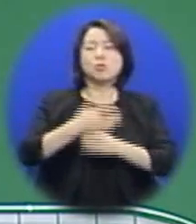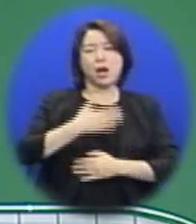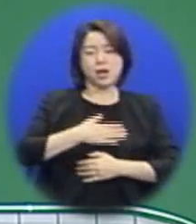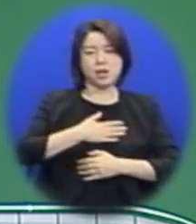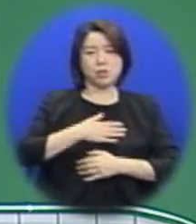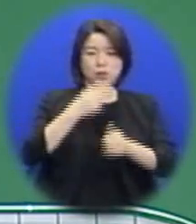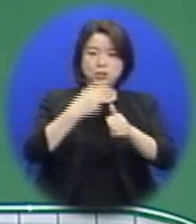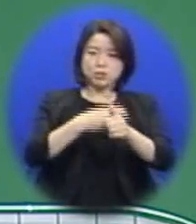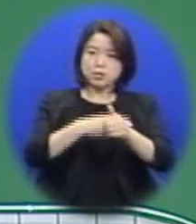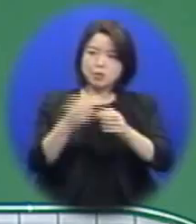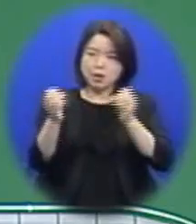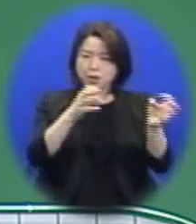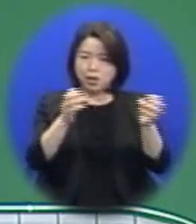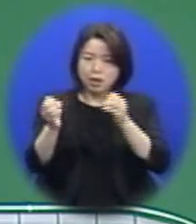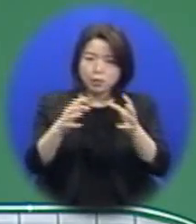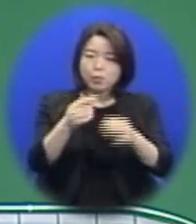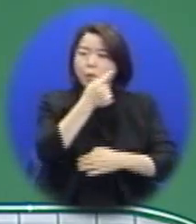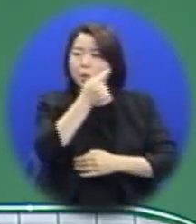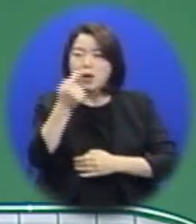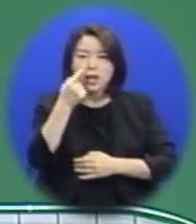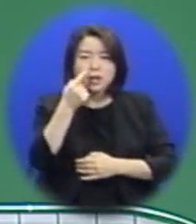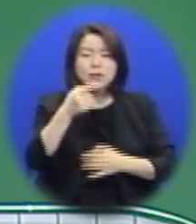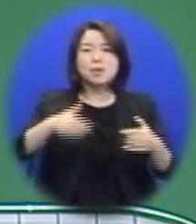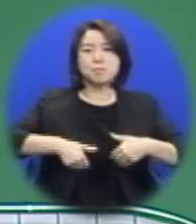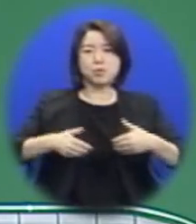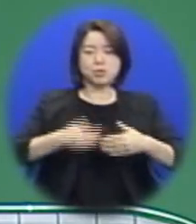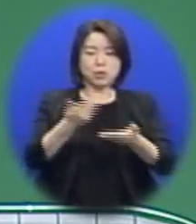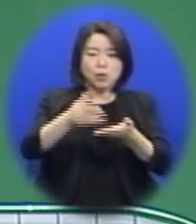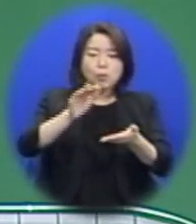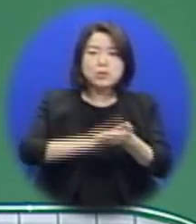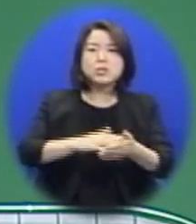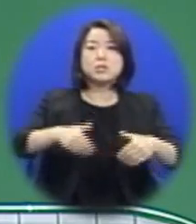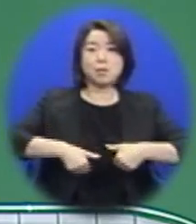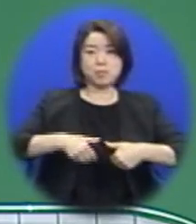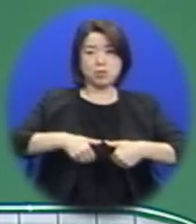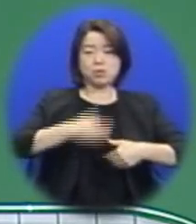또 물어보고 확인하고, 그래서 고치는 게 중요하지.